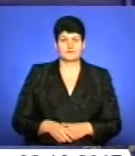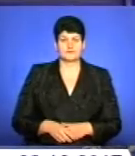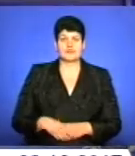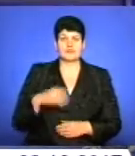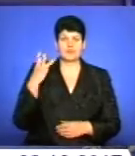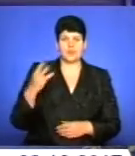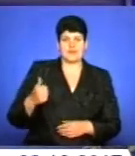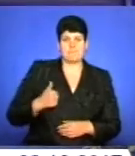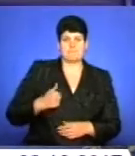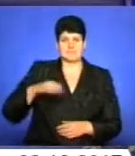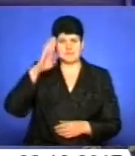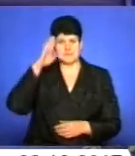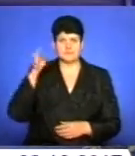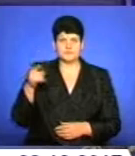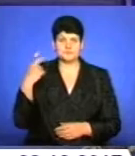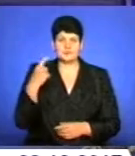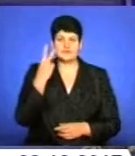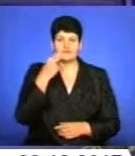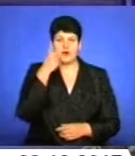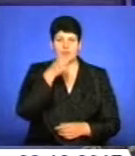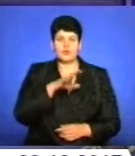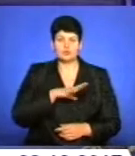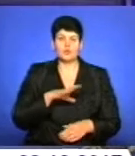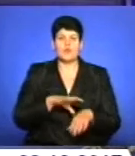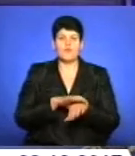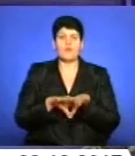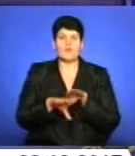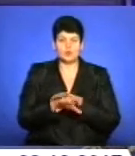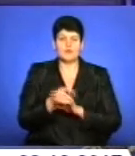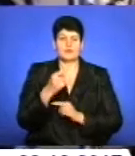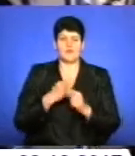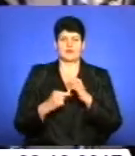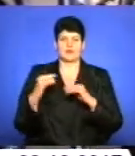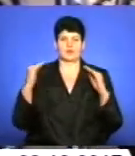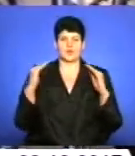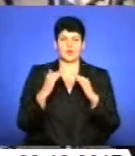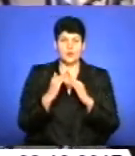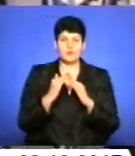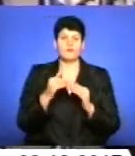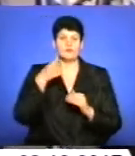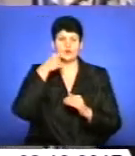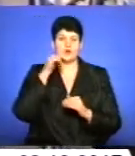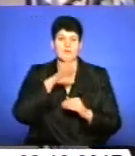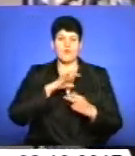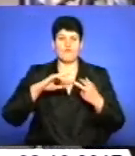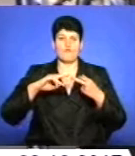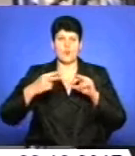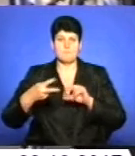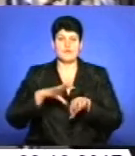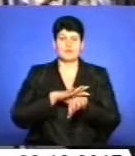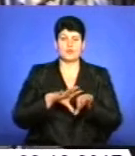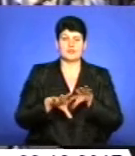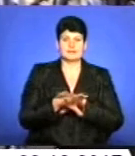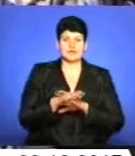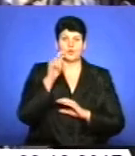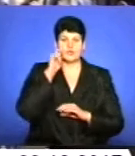Троє бійців з Тернопільщини, які понад два роки були у полоні, повертаються додому. Вчора відбувся обмін полоненими військовими. Українська